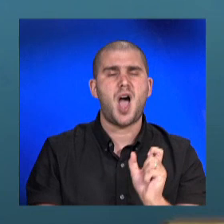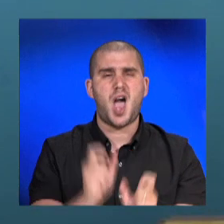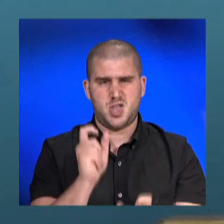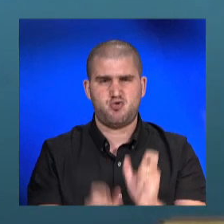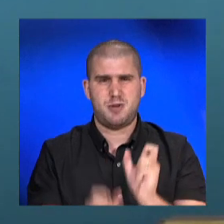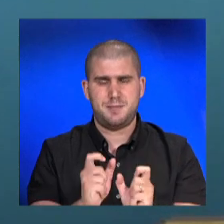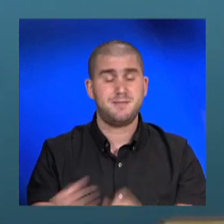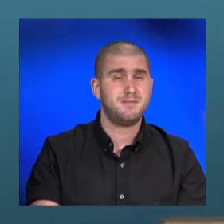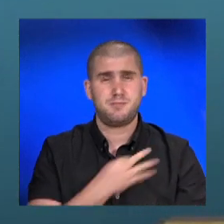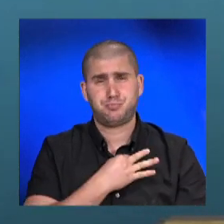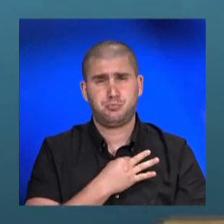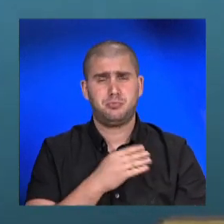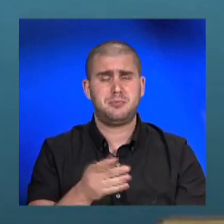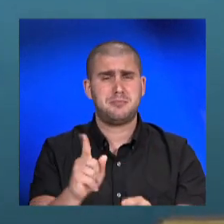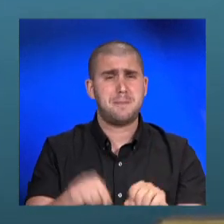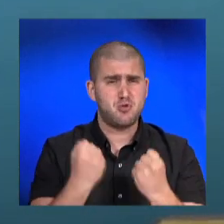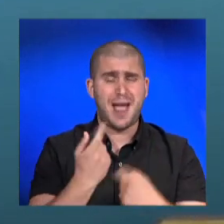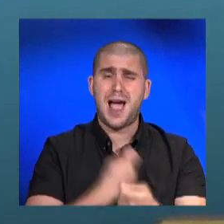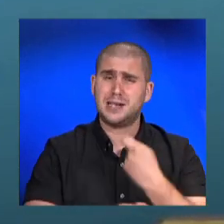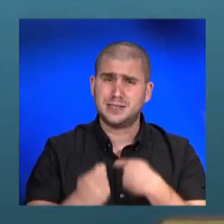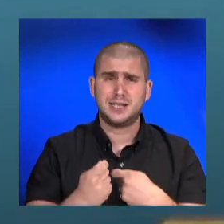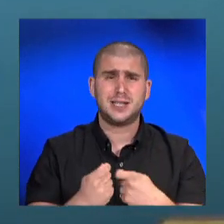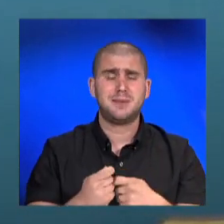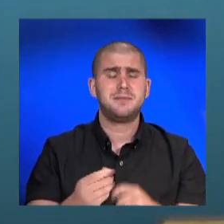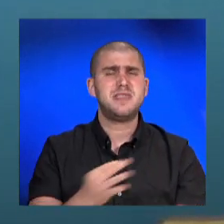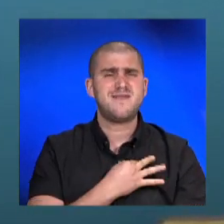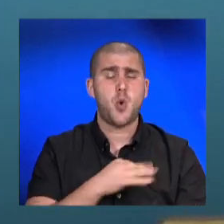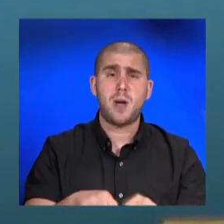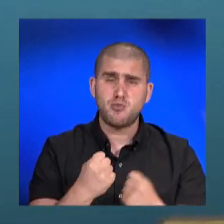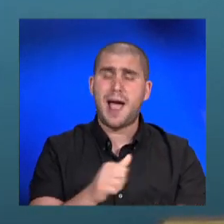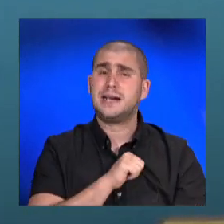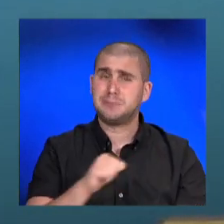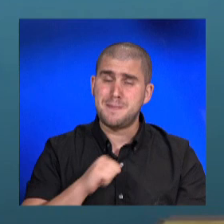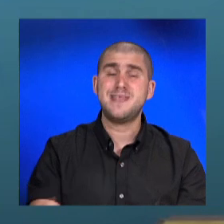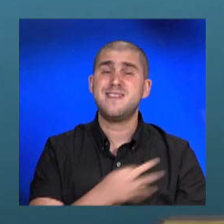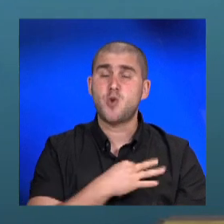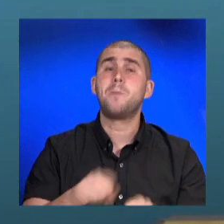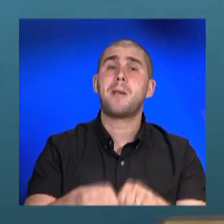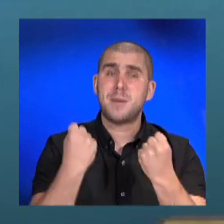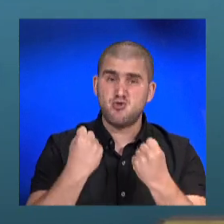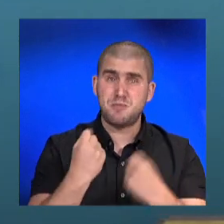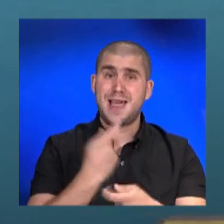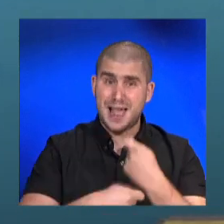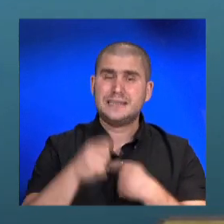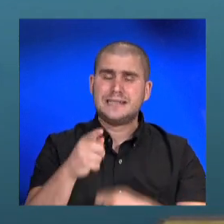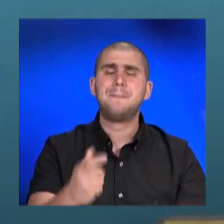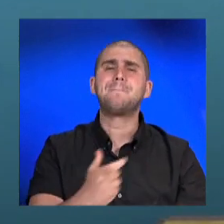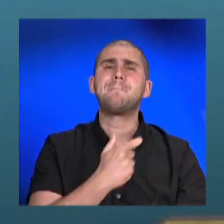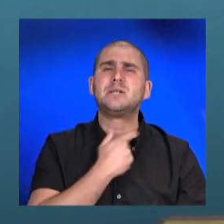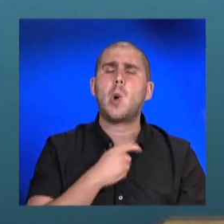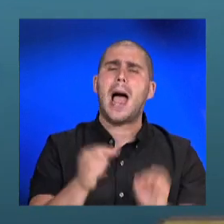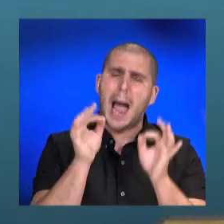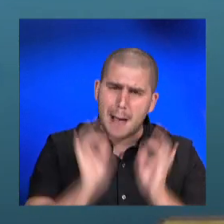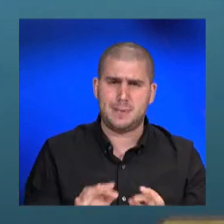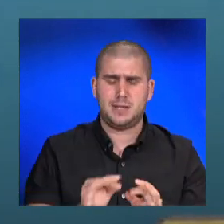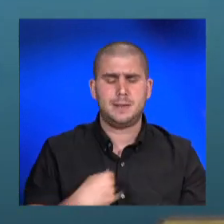המשבר, עסקים שנפגעו מן המשבר, עצמאים שנפגעו מן המשבר, זו מצוקה אמיתית, היא מדברת אל ליבנו,